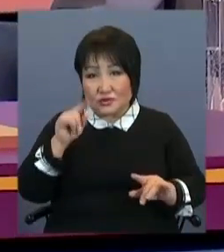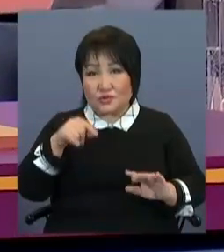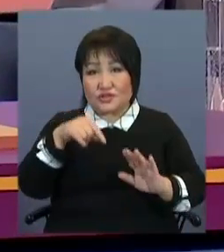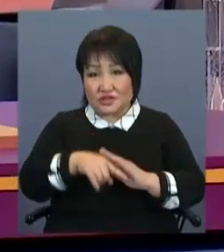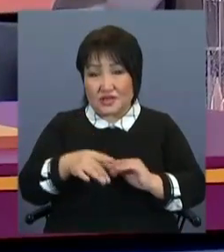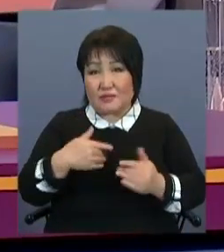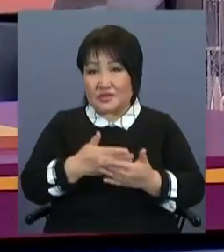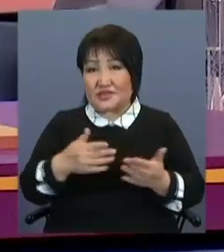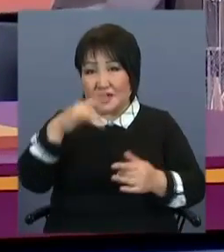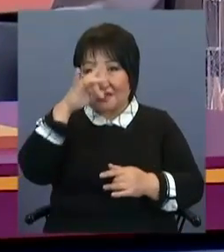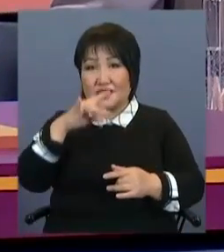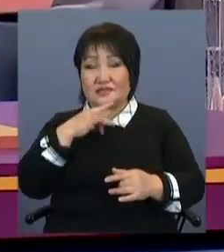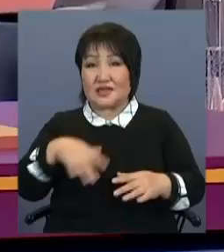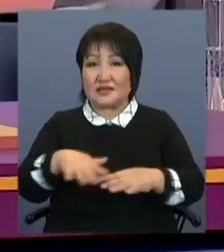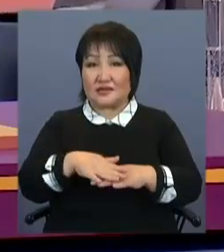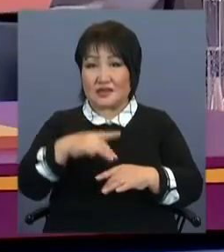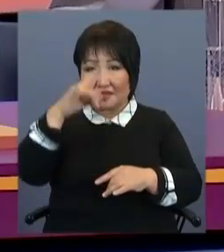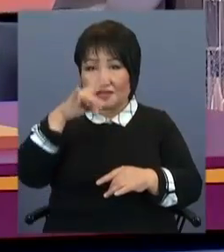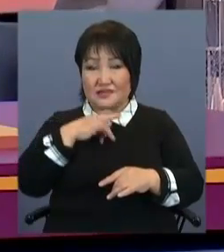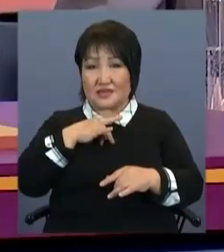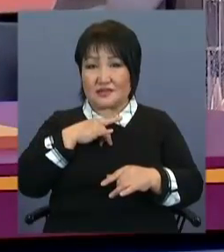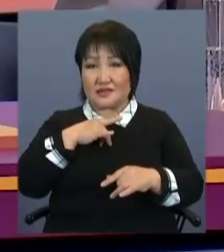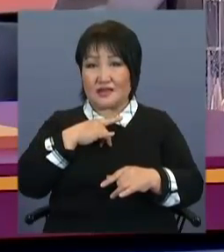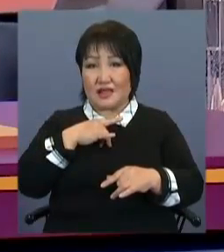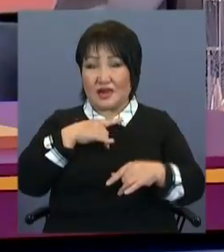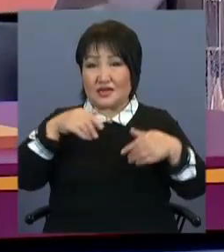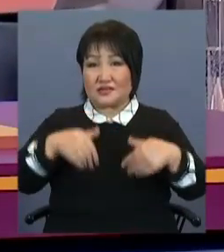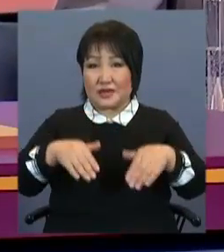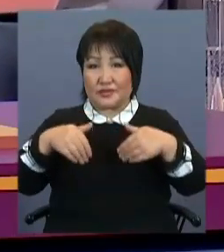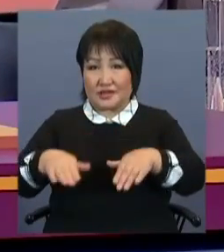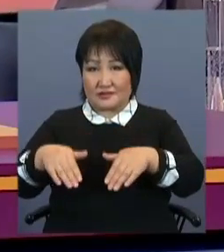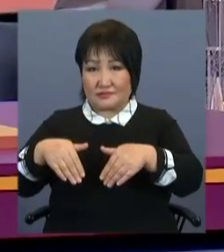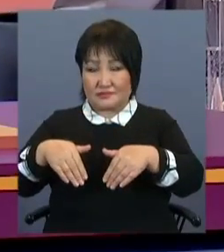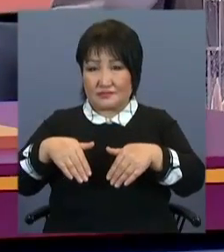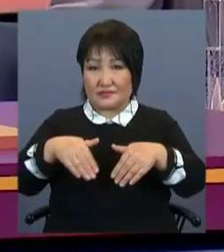Қазақстаннан жалпы қазақтар сапта тұрған адамдар өте аз болды.